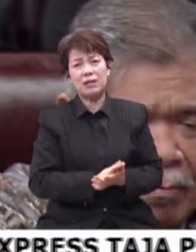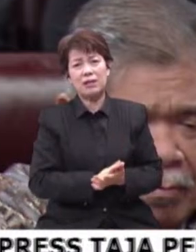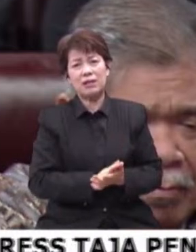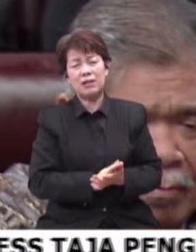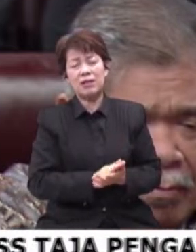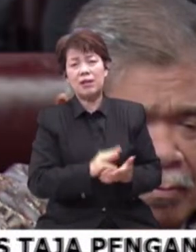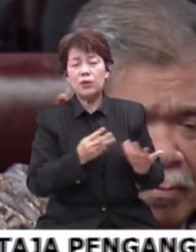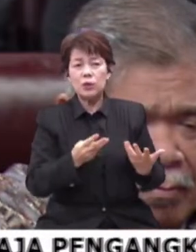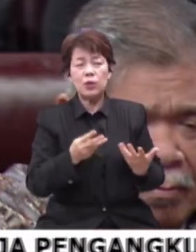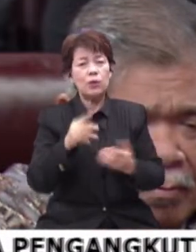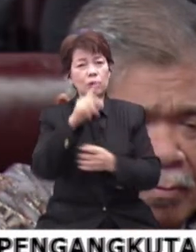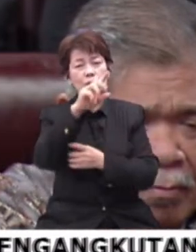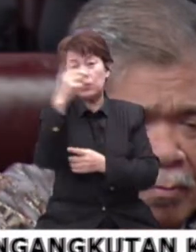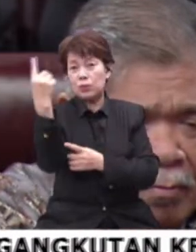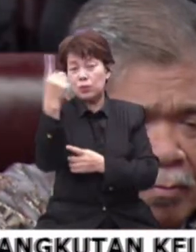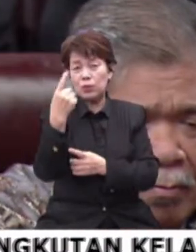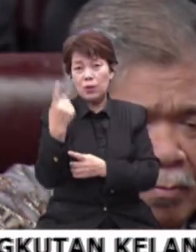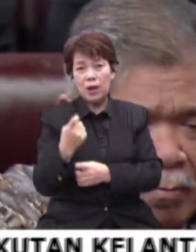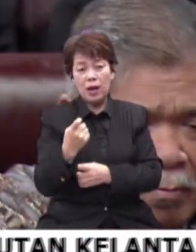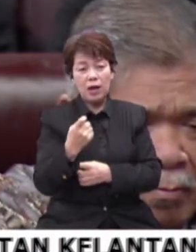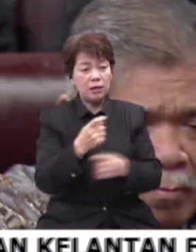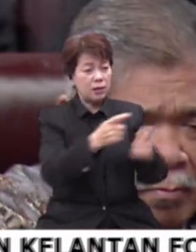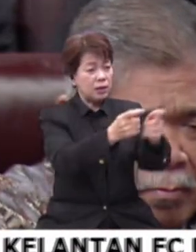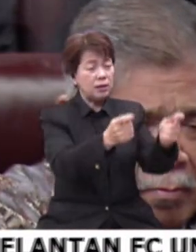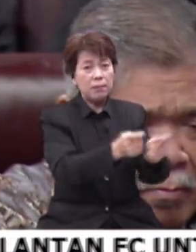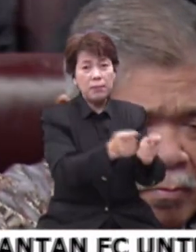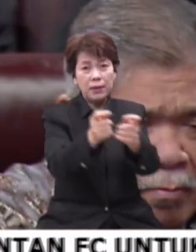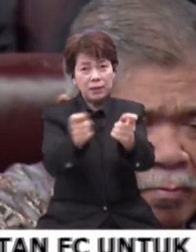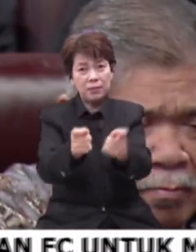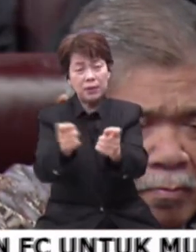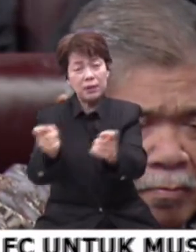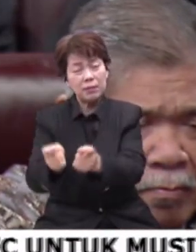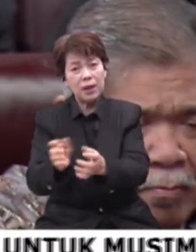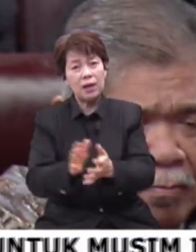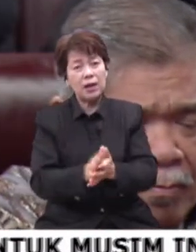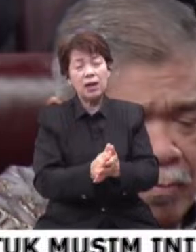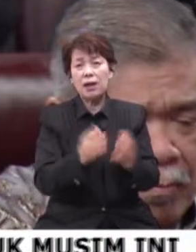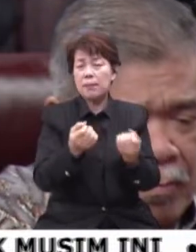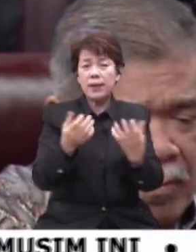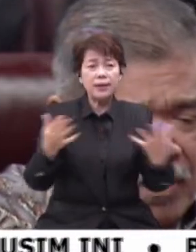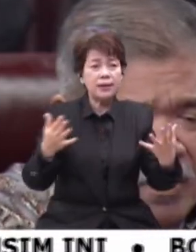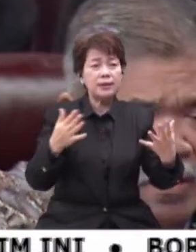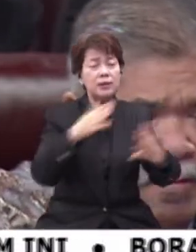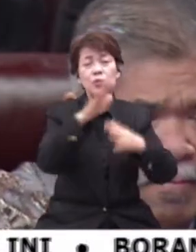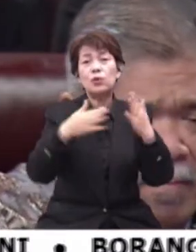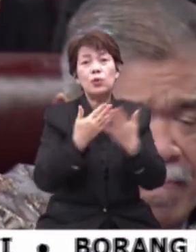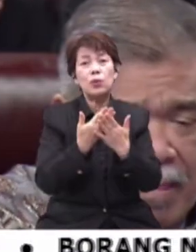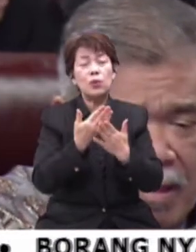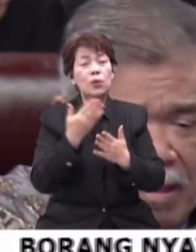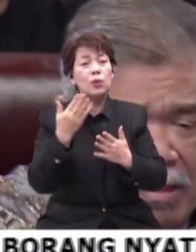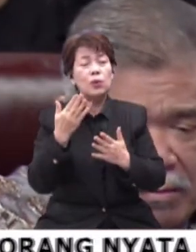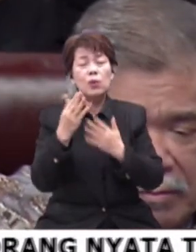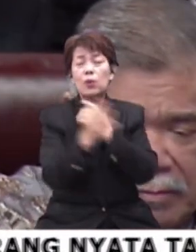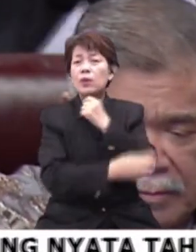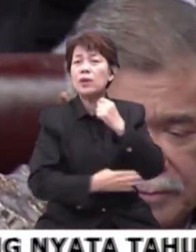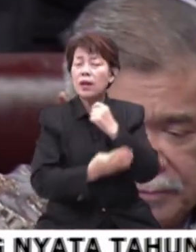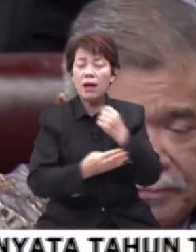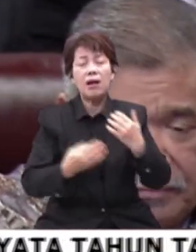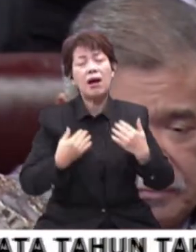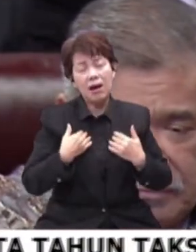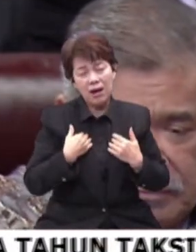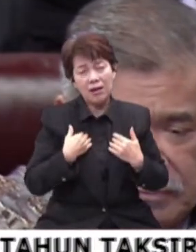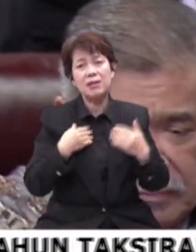soalnya tadi setiap tempat atau Sebenarnya dia kebanyakannya seluruh negara permasalahan ini memang ada